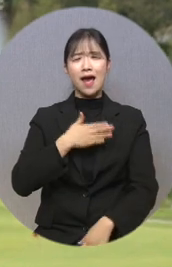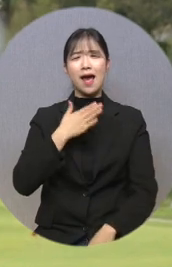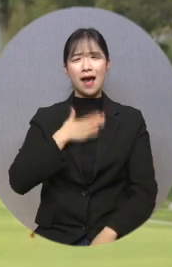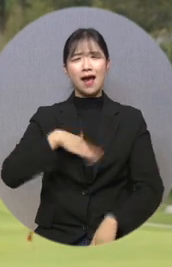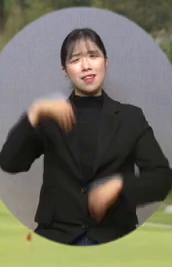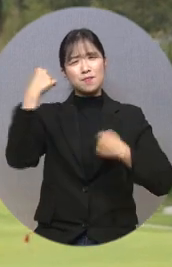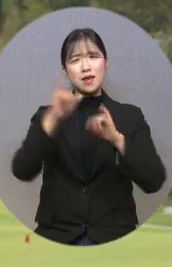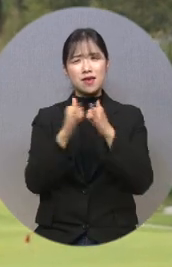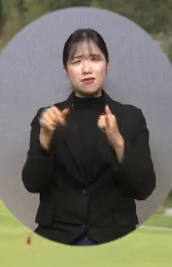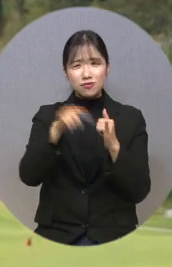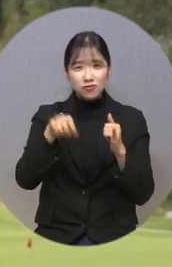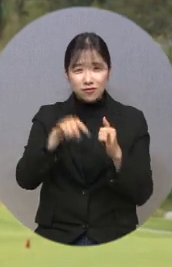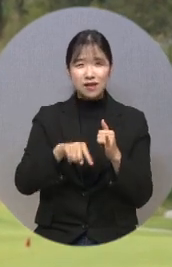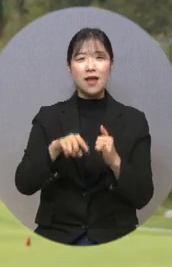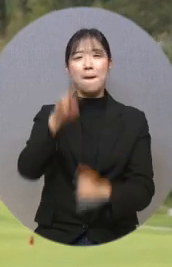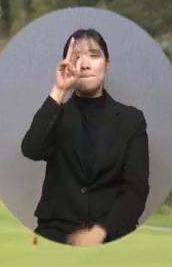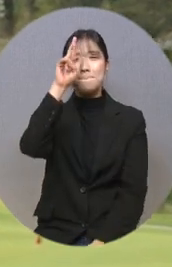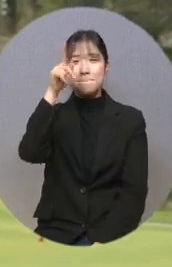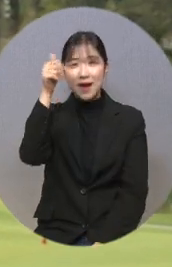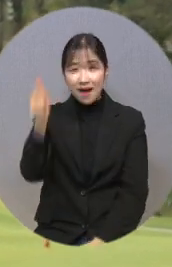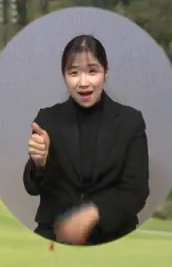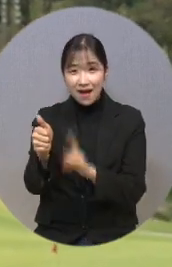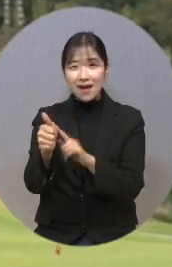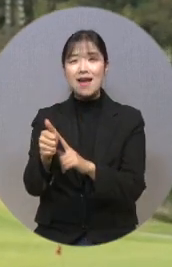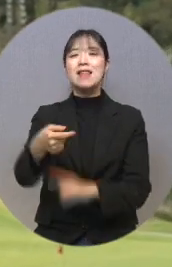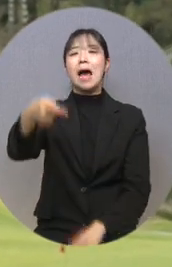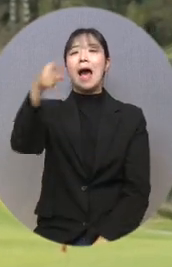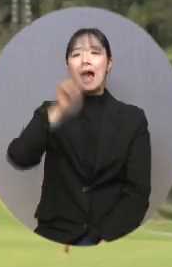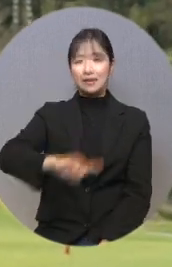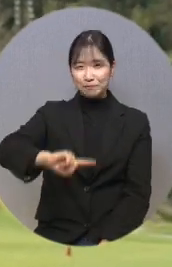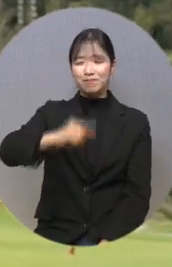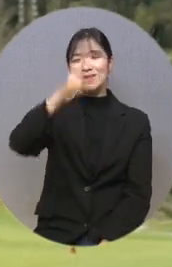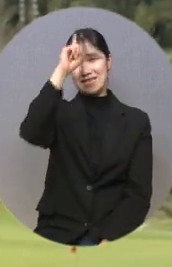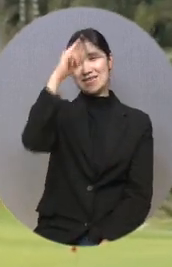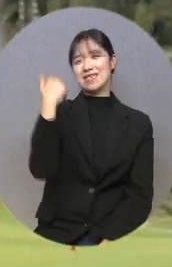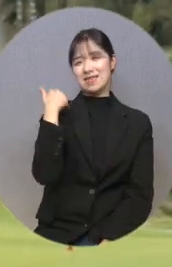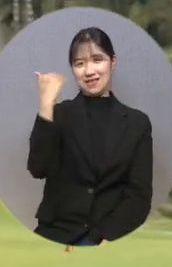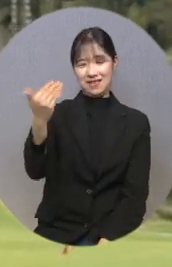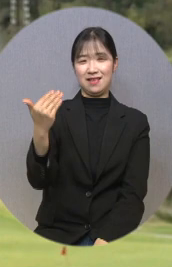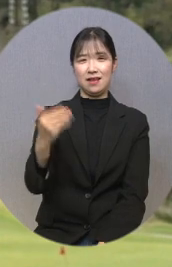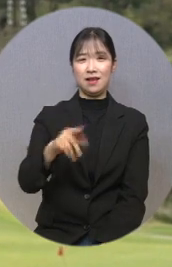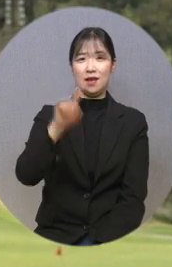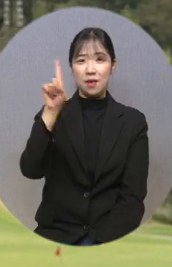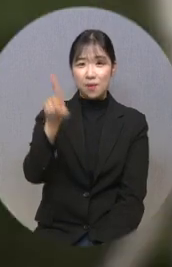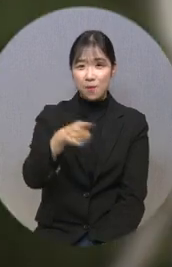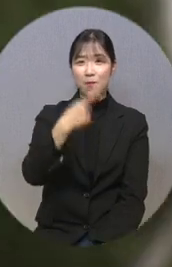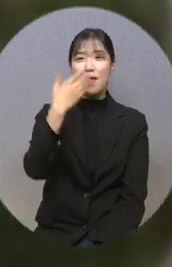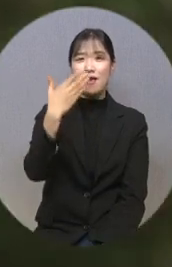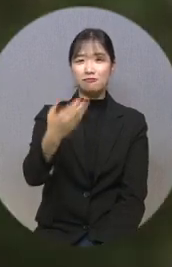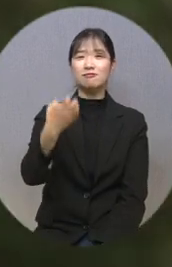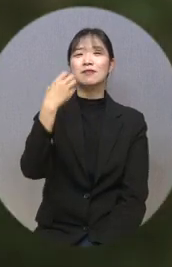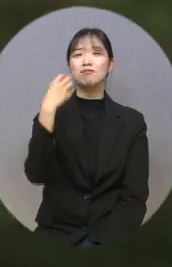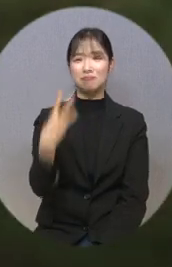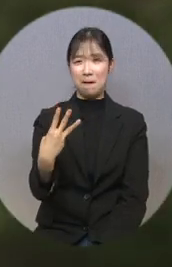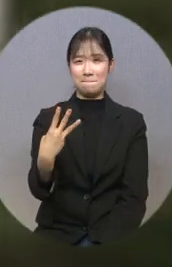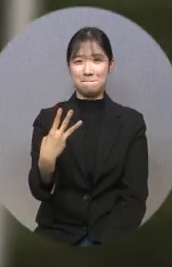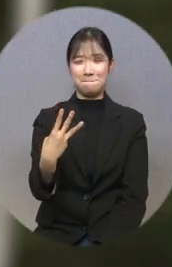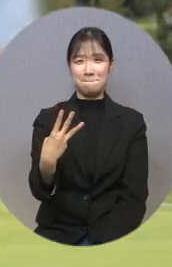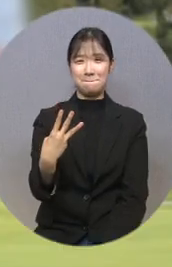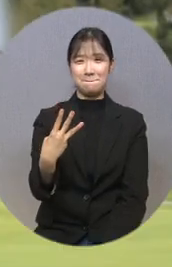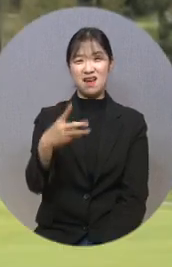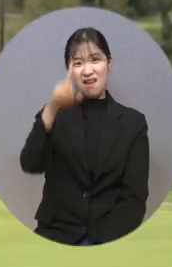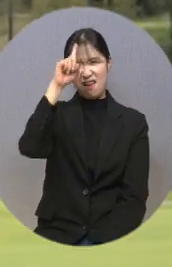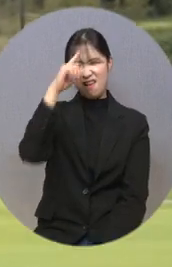중에 박광재님 다음으로 키 크신 분입니다. 그분은 193.